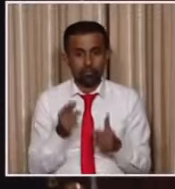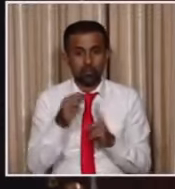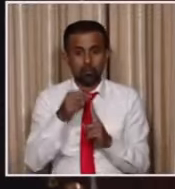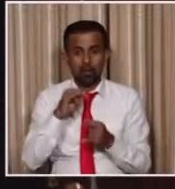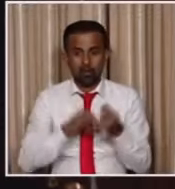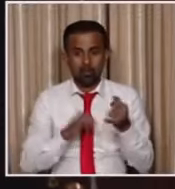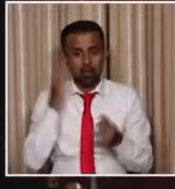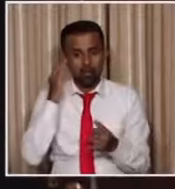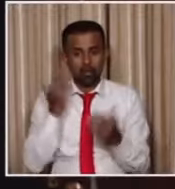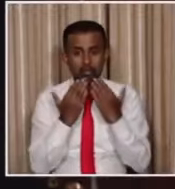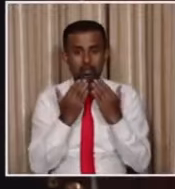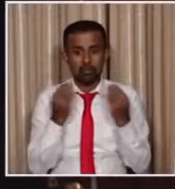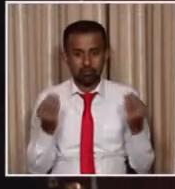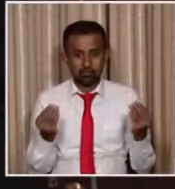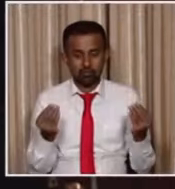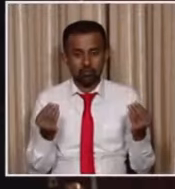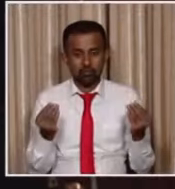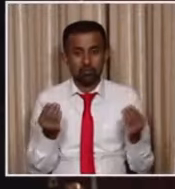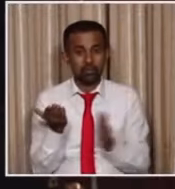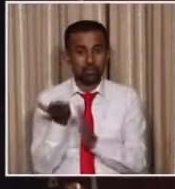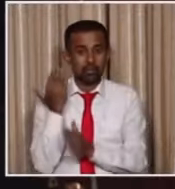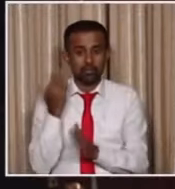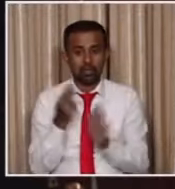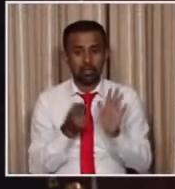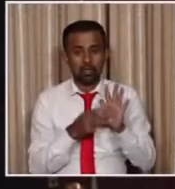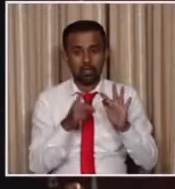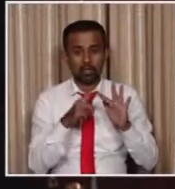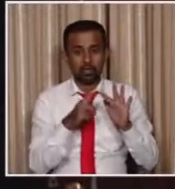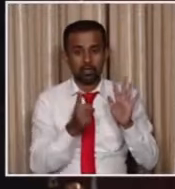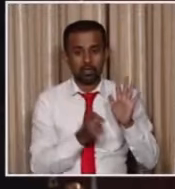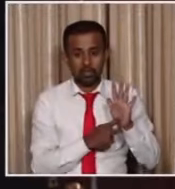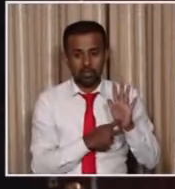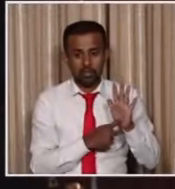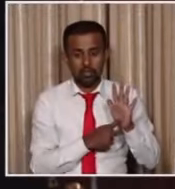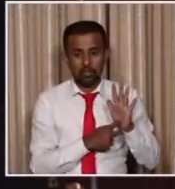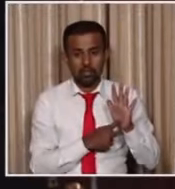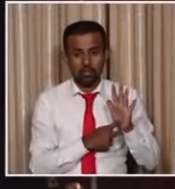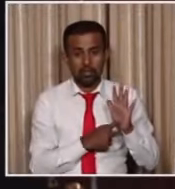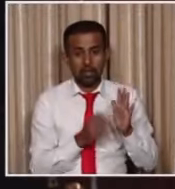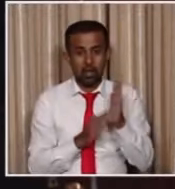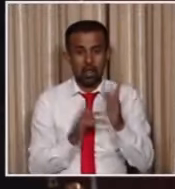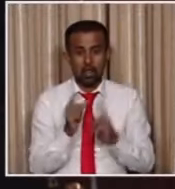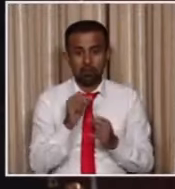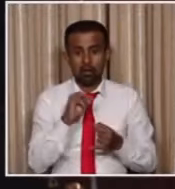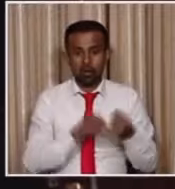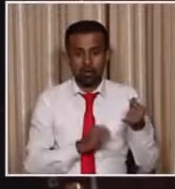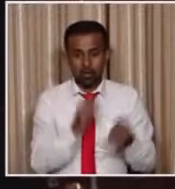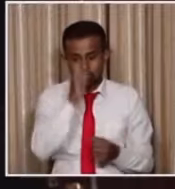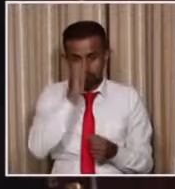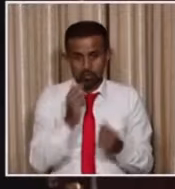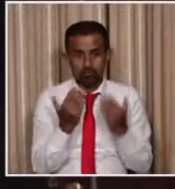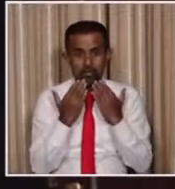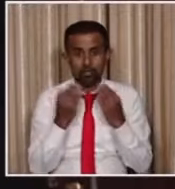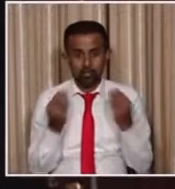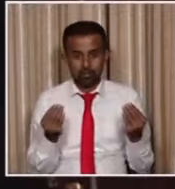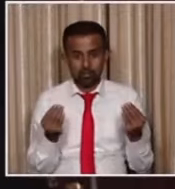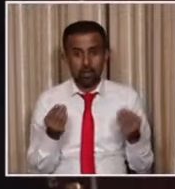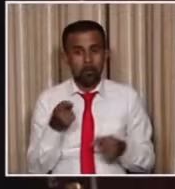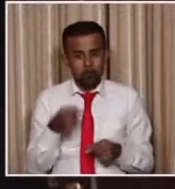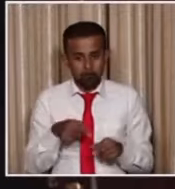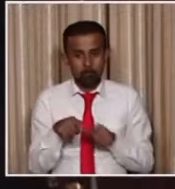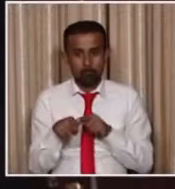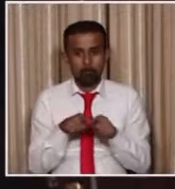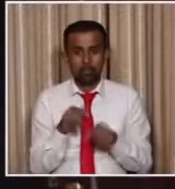ප්‍රාදේශීය ලේකම් තුමිලත් ස්තුතිවන්ත වෙනවා. ඒ වගේම හිටපු නීල් හපුහින්න ගරු අමාත්‍යංශ ලේකම් තුමාටත් මම ස්තුතිවන්ත වෙනවා.